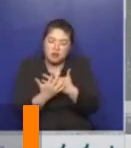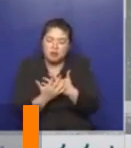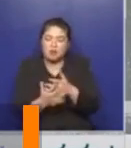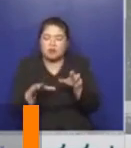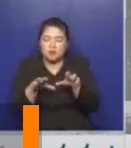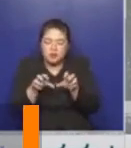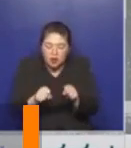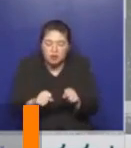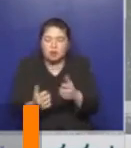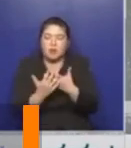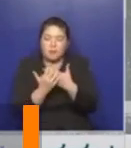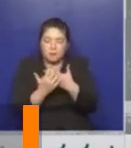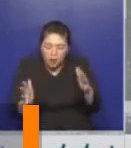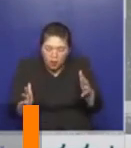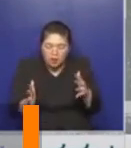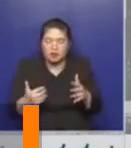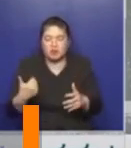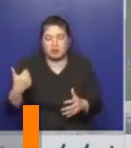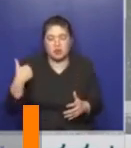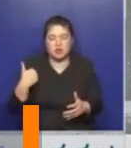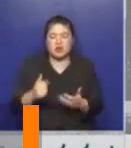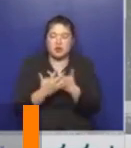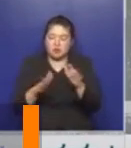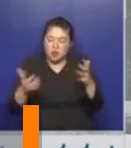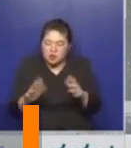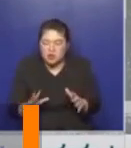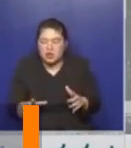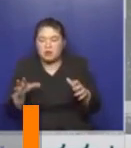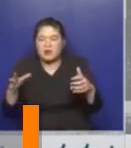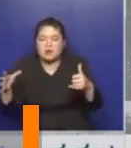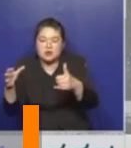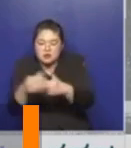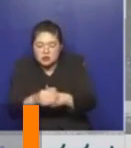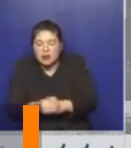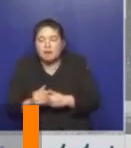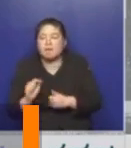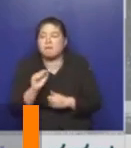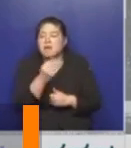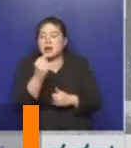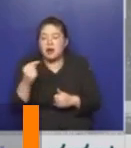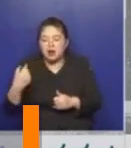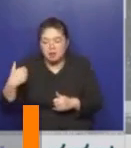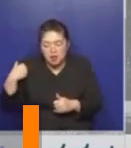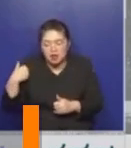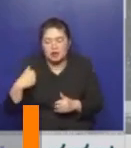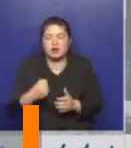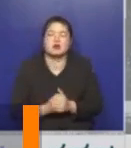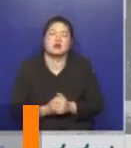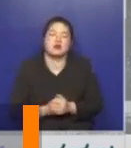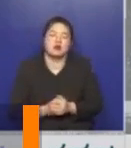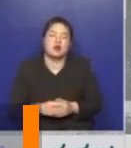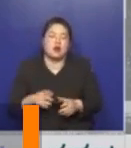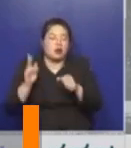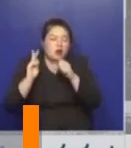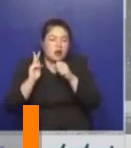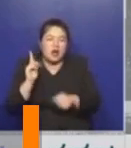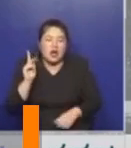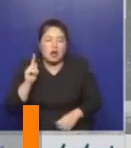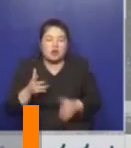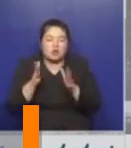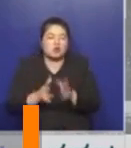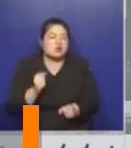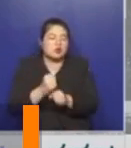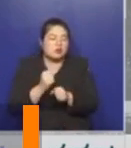ออกหมายศาลแล้วที่สุดแล้วก็ยังไปตามจับเยาวชนประชาชนข้างนอกสื่อมวลชนรายงานให้เห็นข้อที่จริงเยอะ